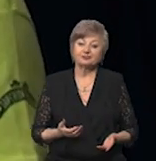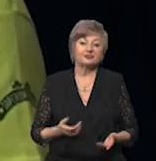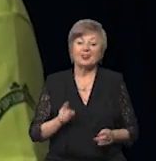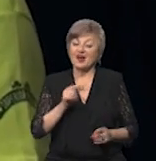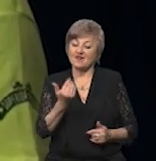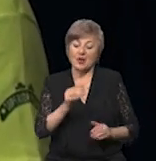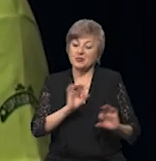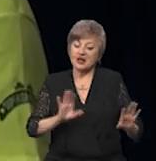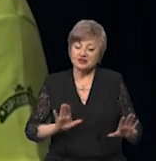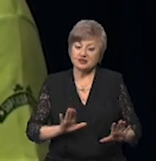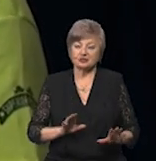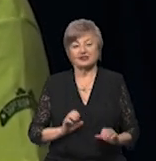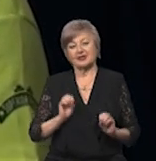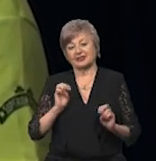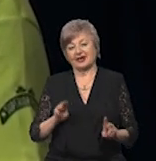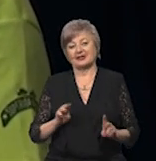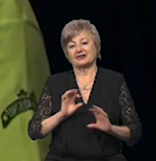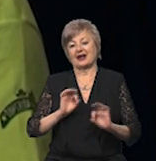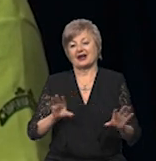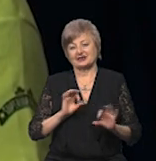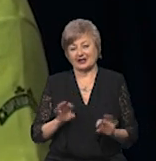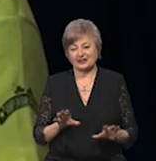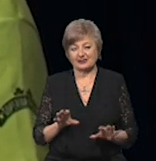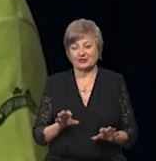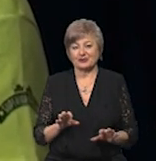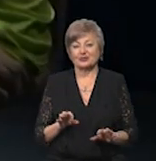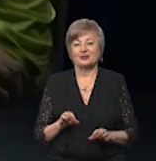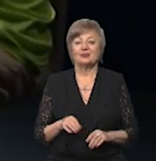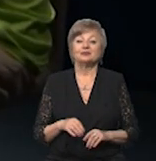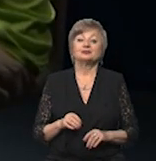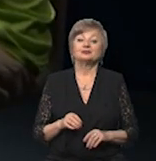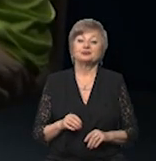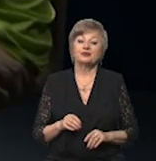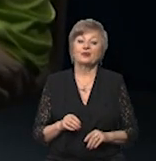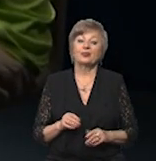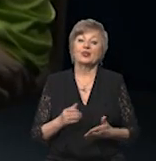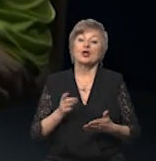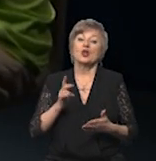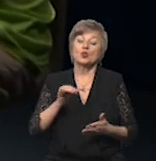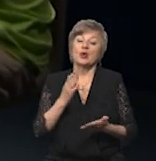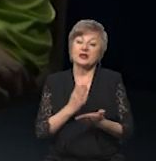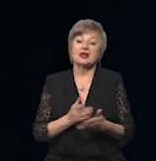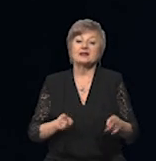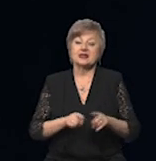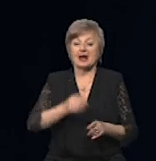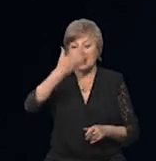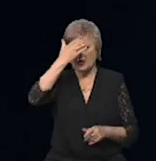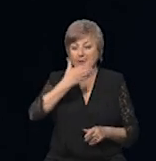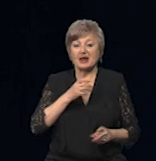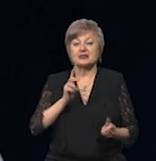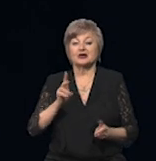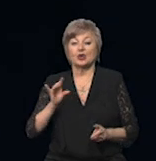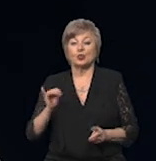нічого? Оці запитання усі задають, як і ви. Ну, а взагалі є така маска, яку б ви